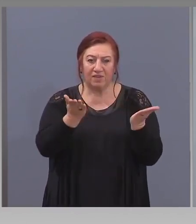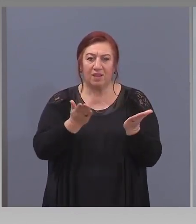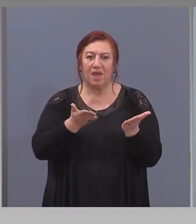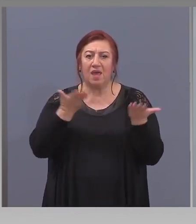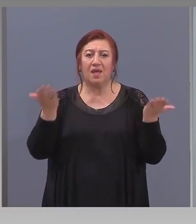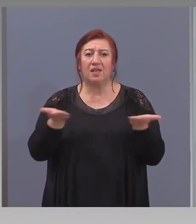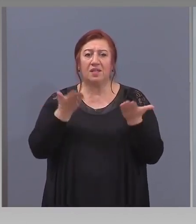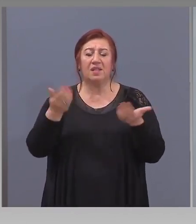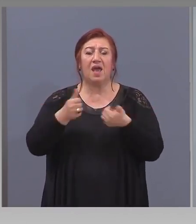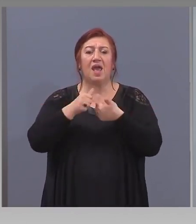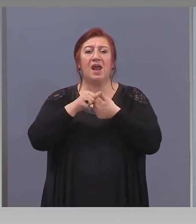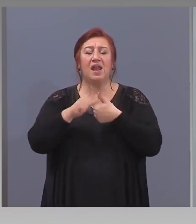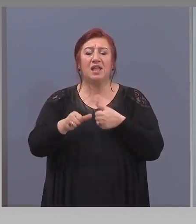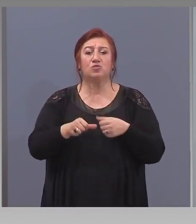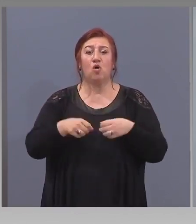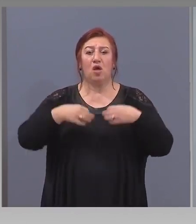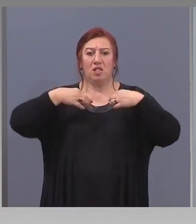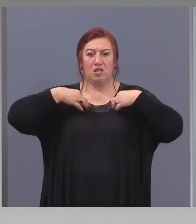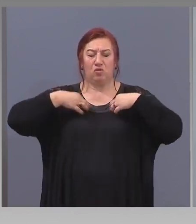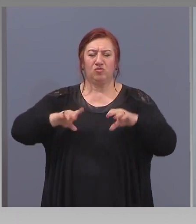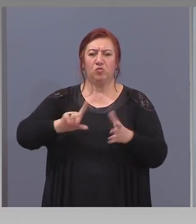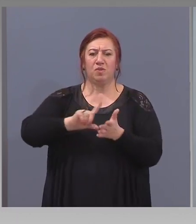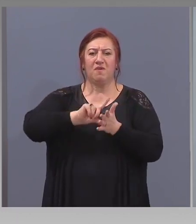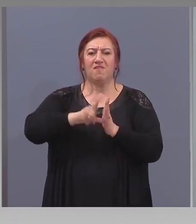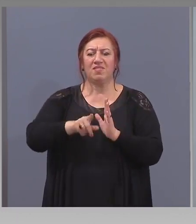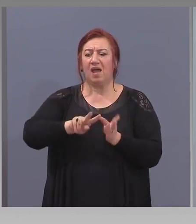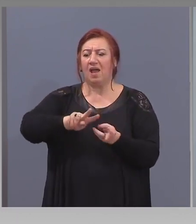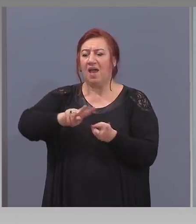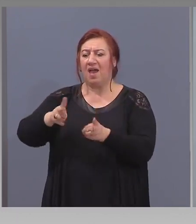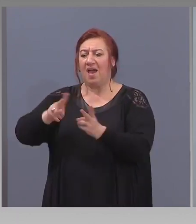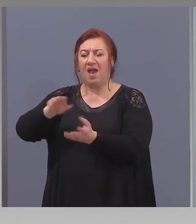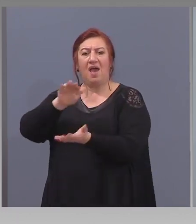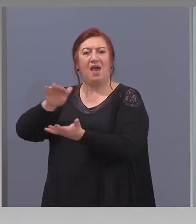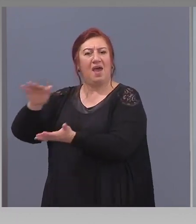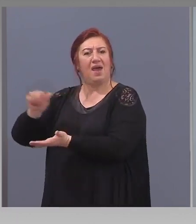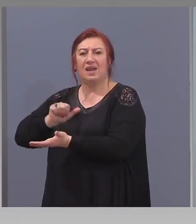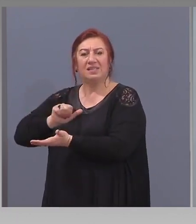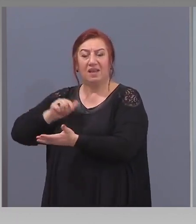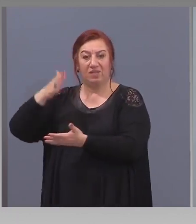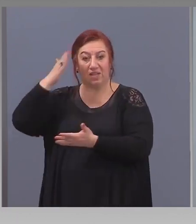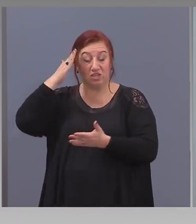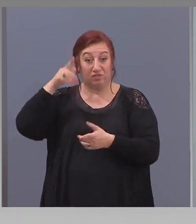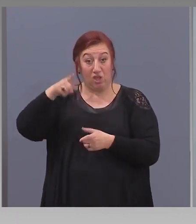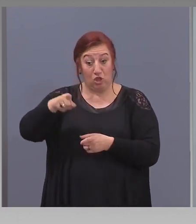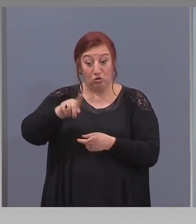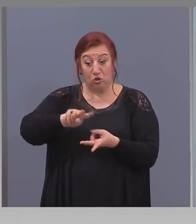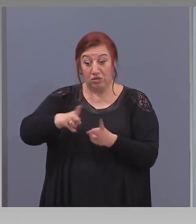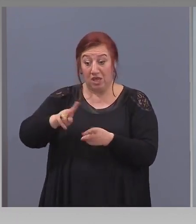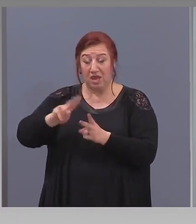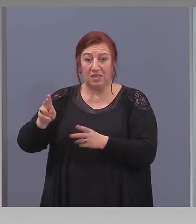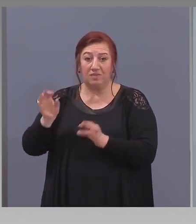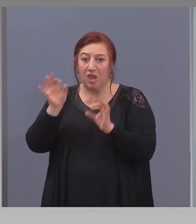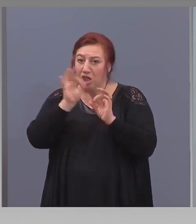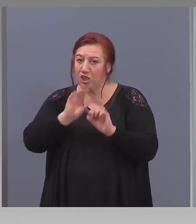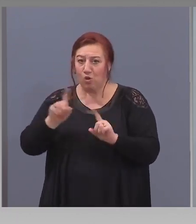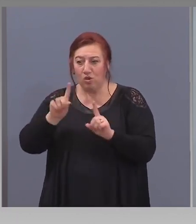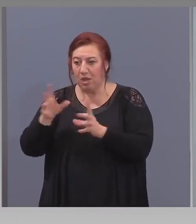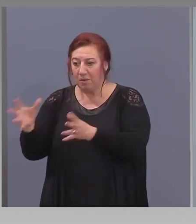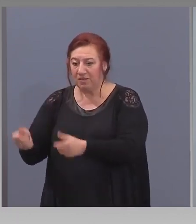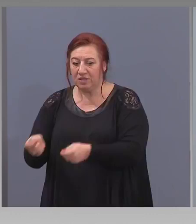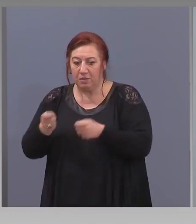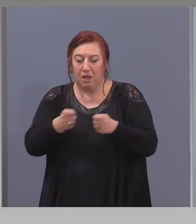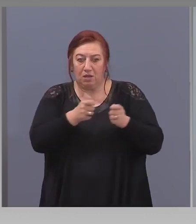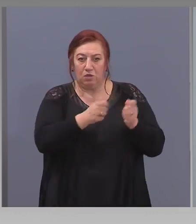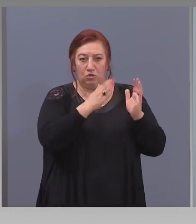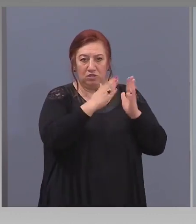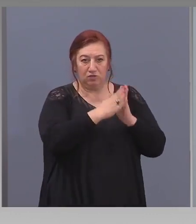най-лесното е да освободиме веднага резервите на държавата. Той резерв, никой няма си го занесе вкъщи. Той